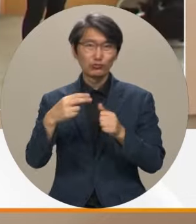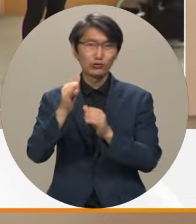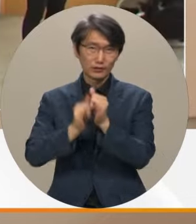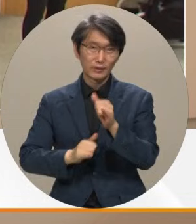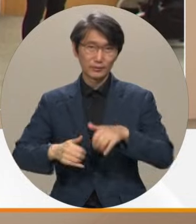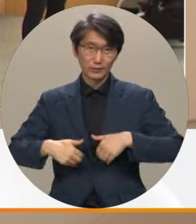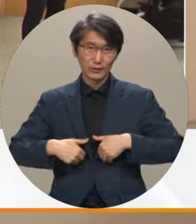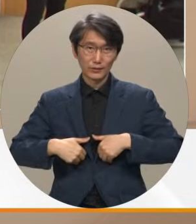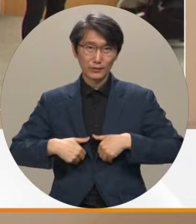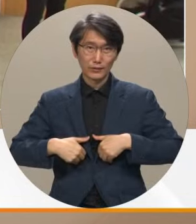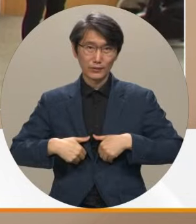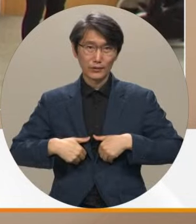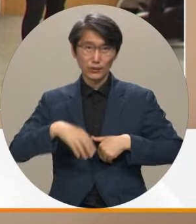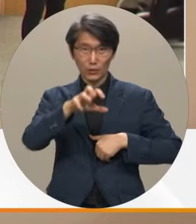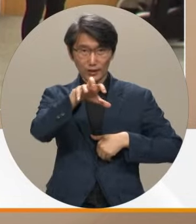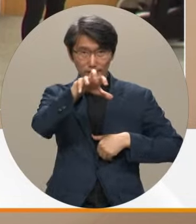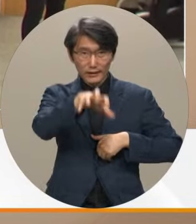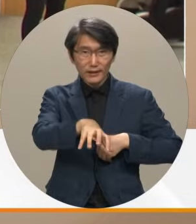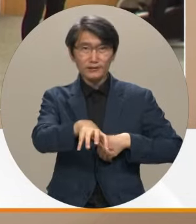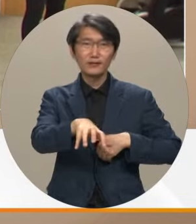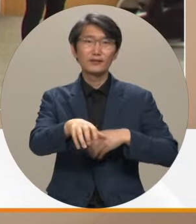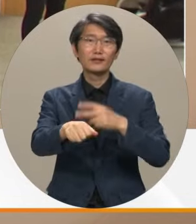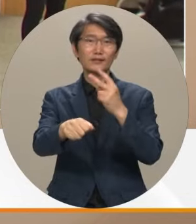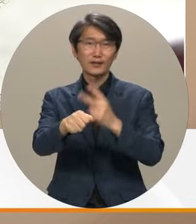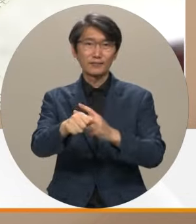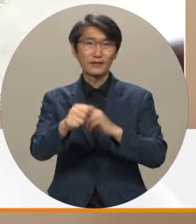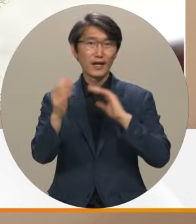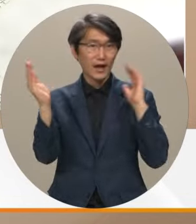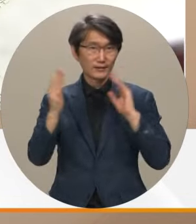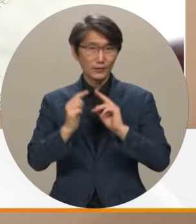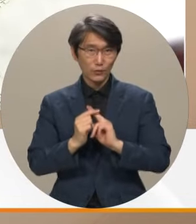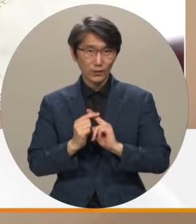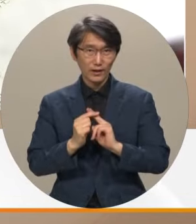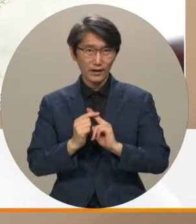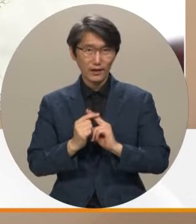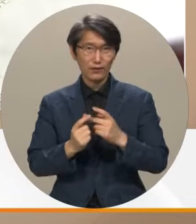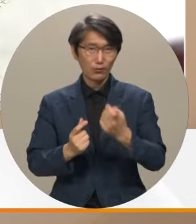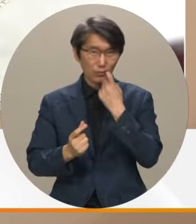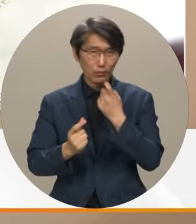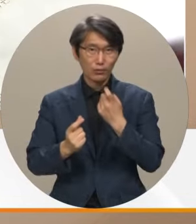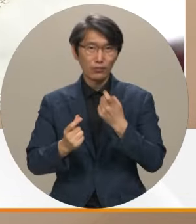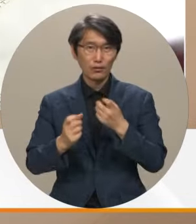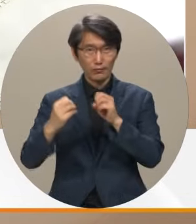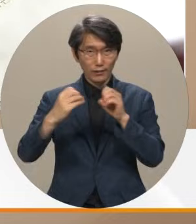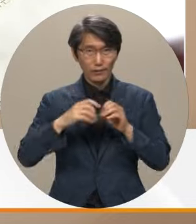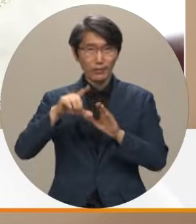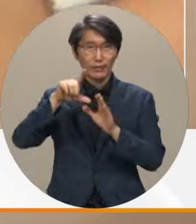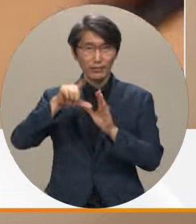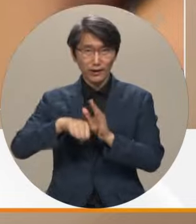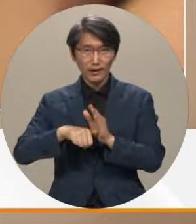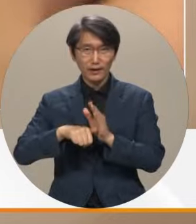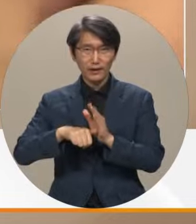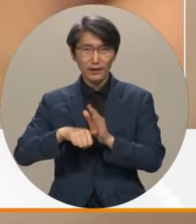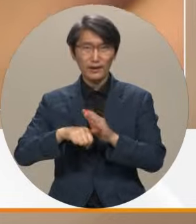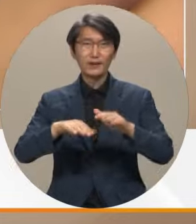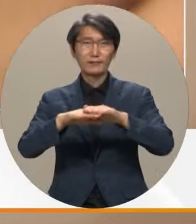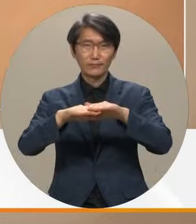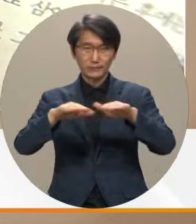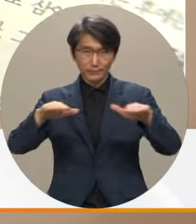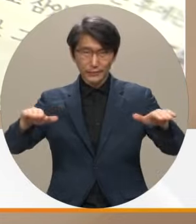하고 또 교육 현장에서는 선생님들이 학생들과 학습을 하고 토론을 할 때 객관적인